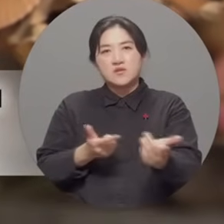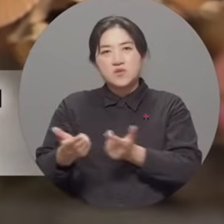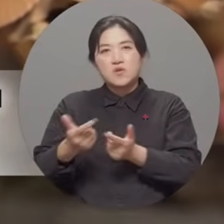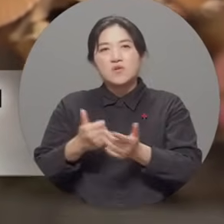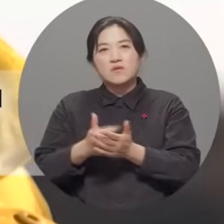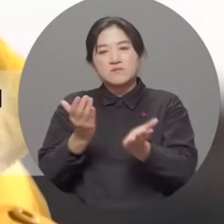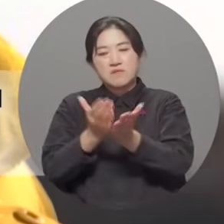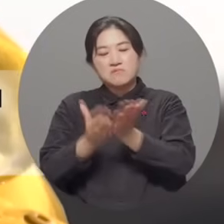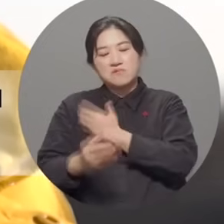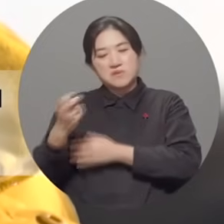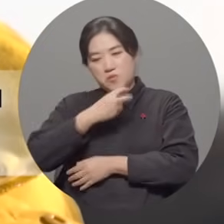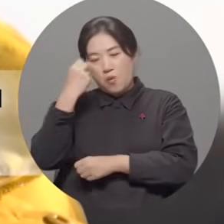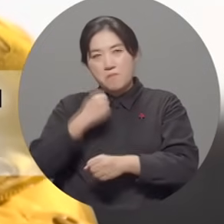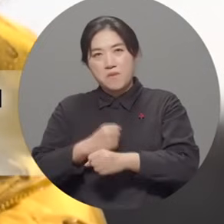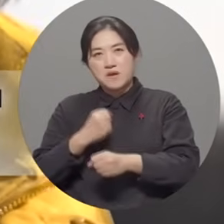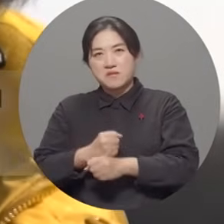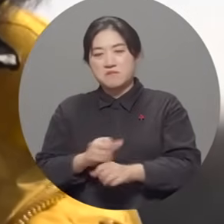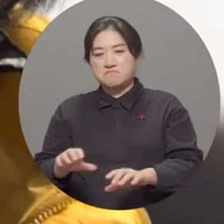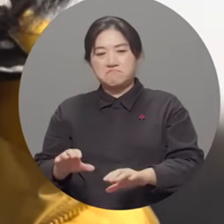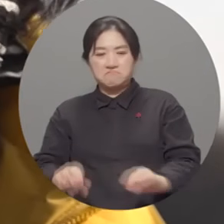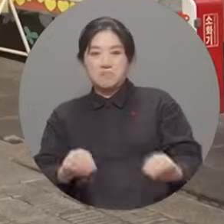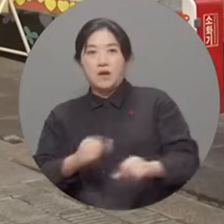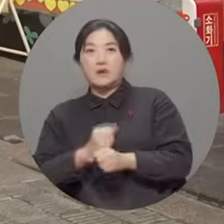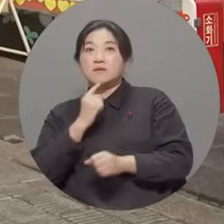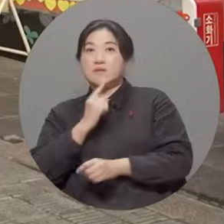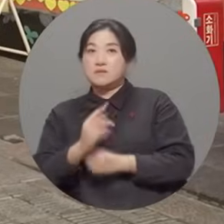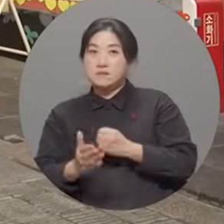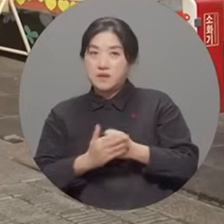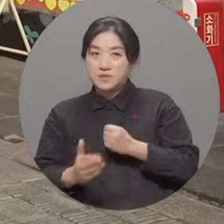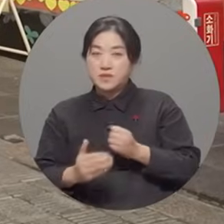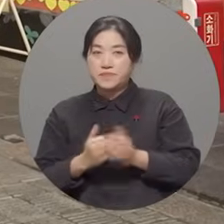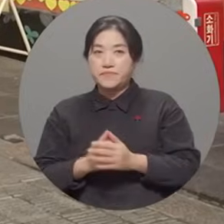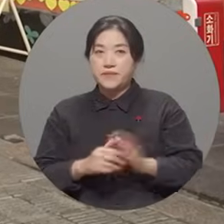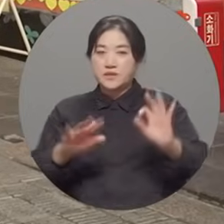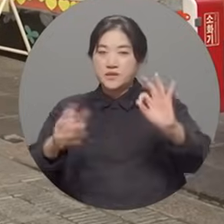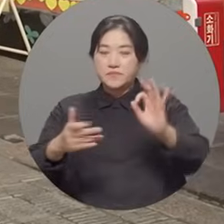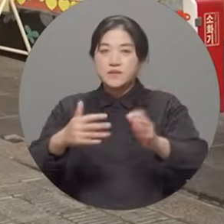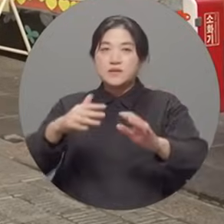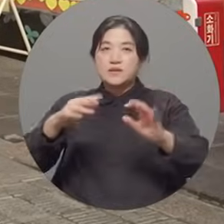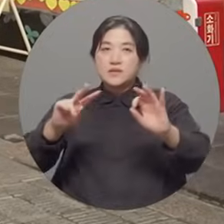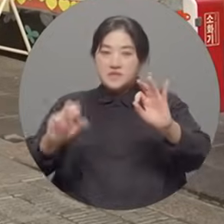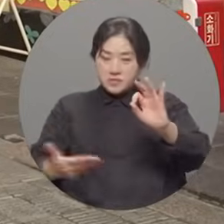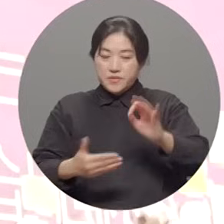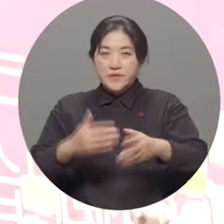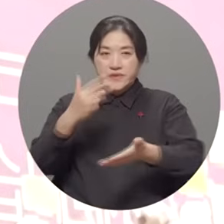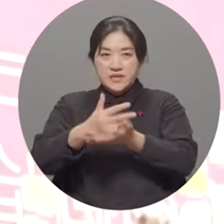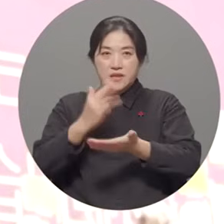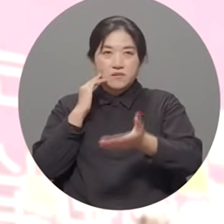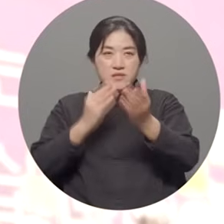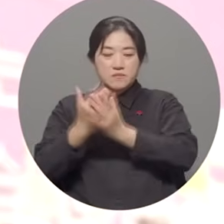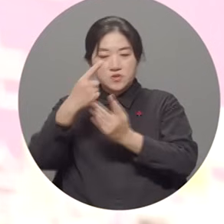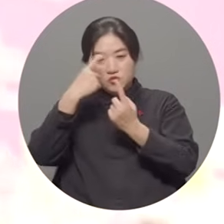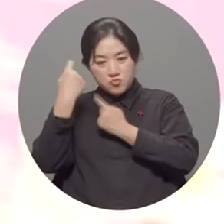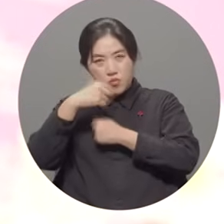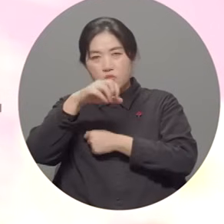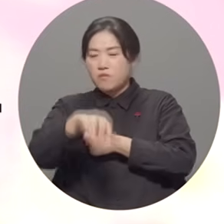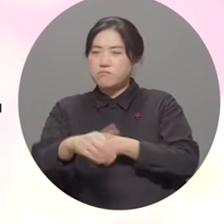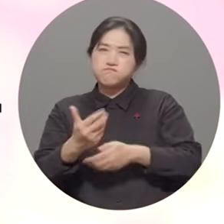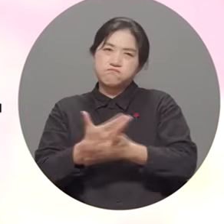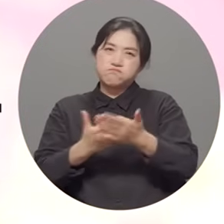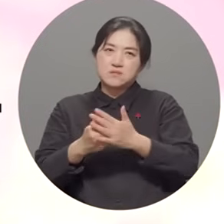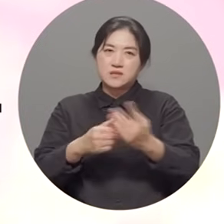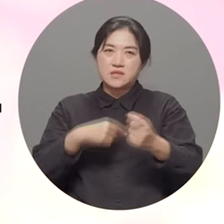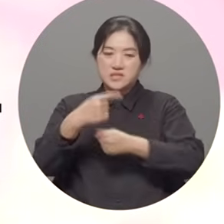다시 검토하겠다며 제동을 건 겁니다. 12구 이태원 참사 추모공간 조성도 지지부진합니다. 일주기를